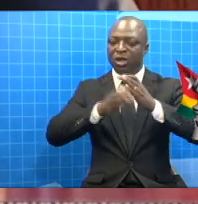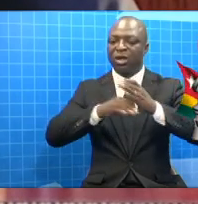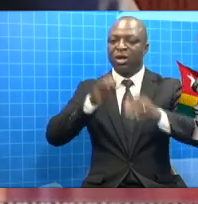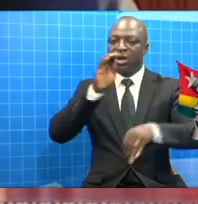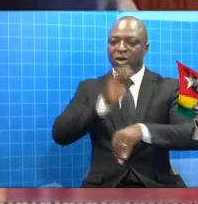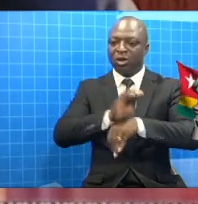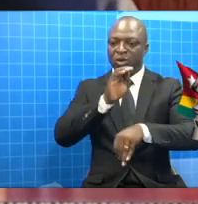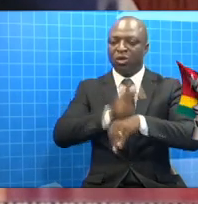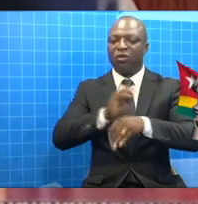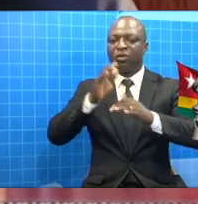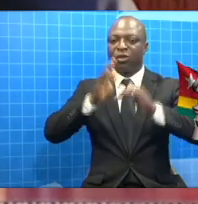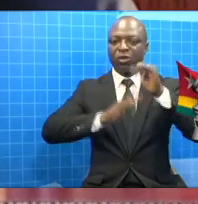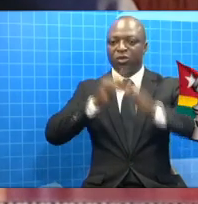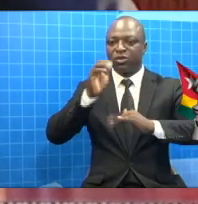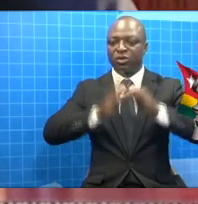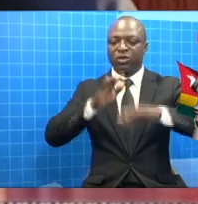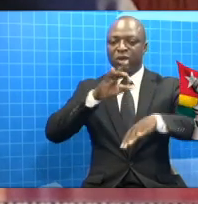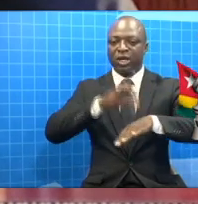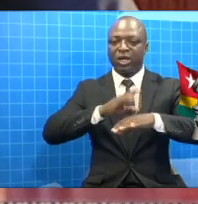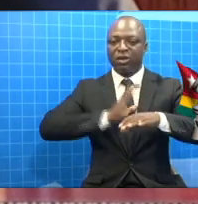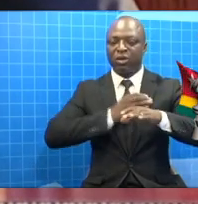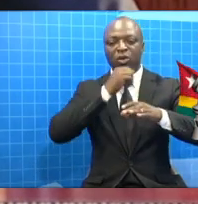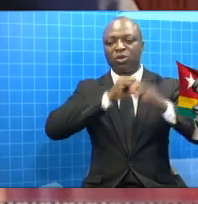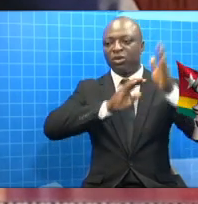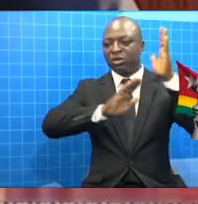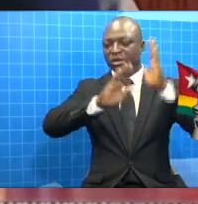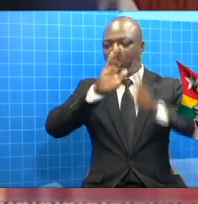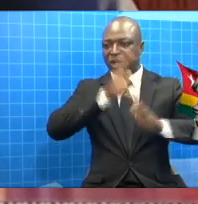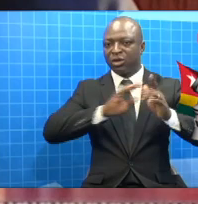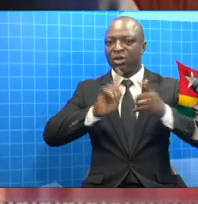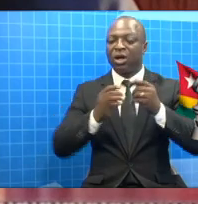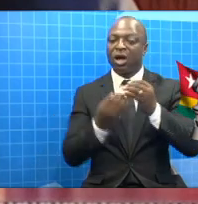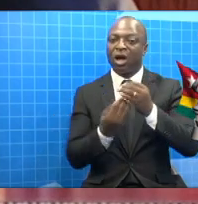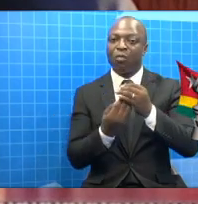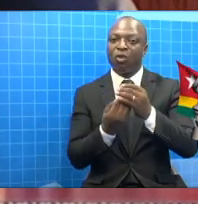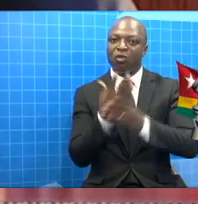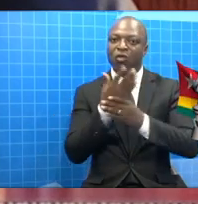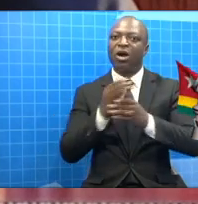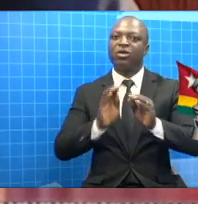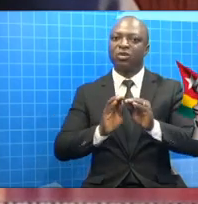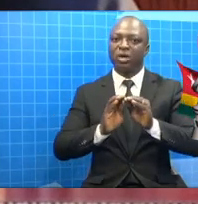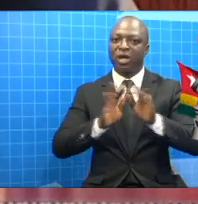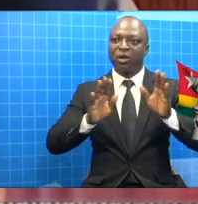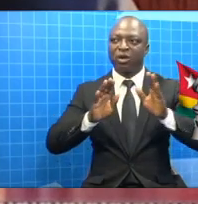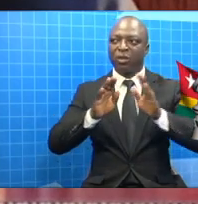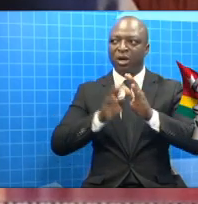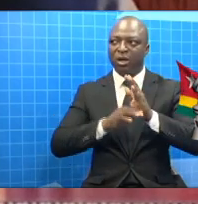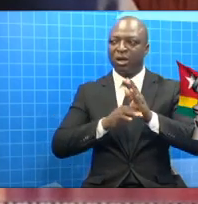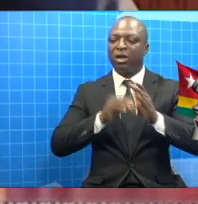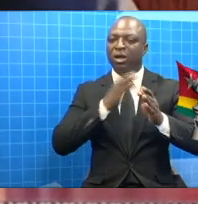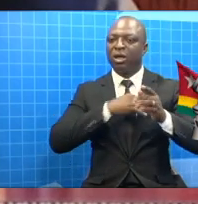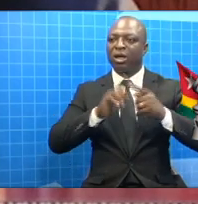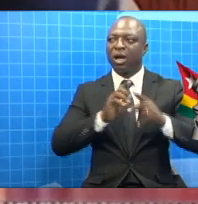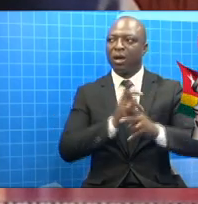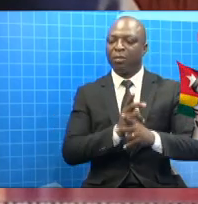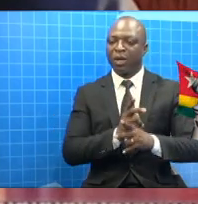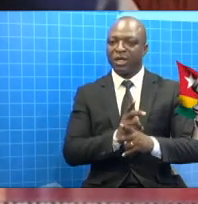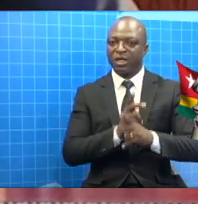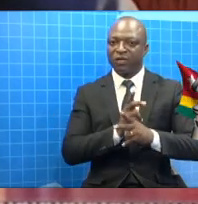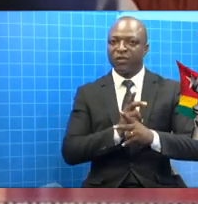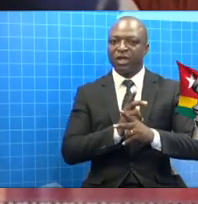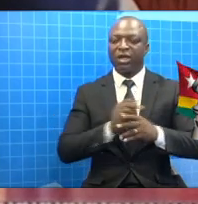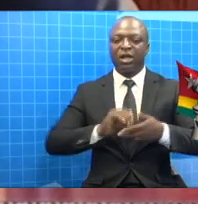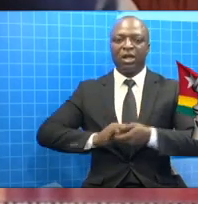de construction de la terre de nos aïeux, à promouvoir son rayonnement et à préserver